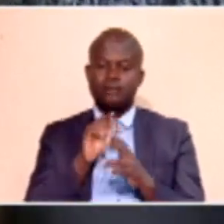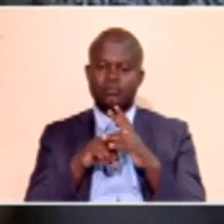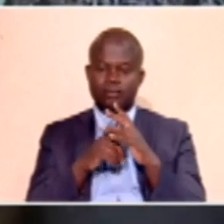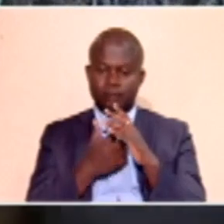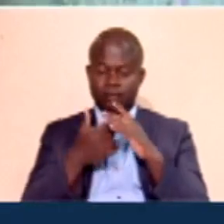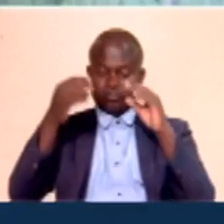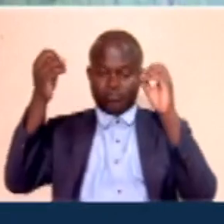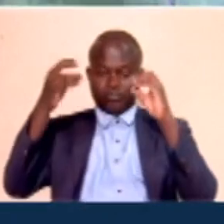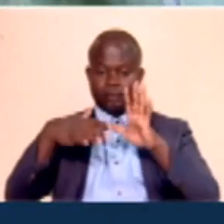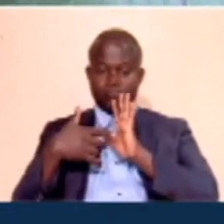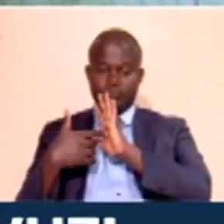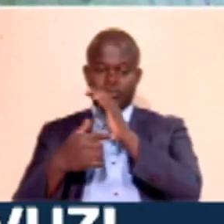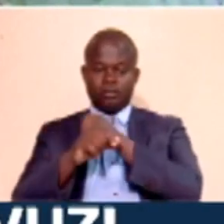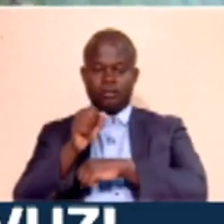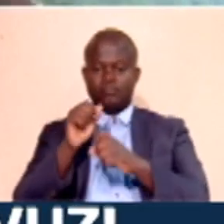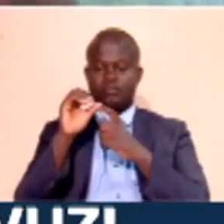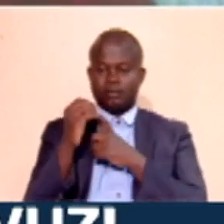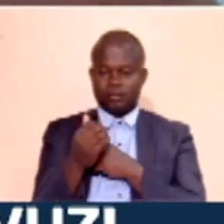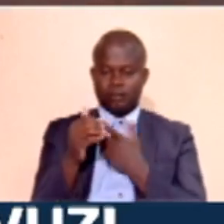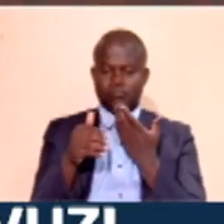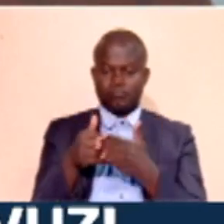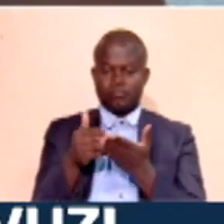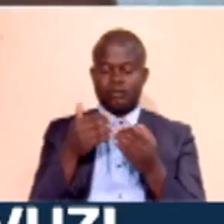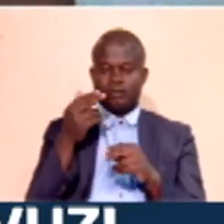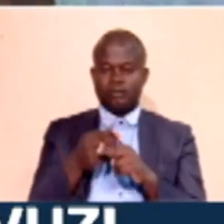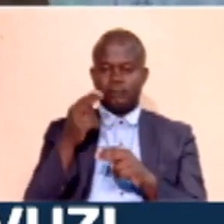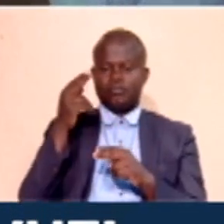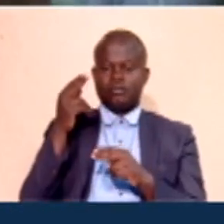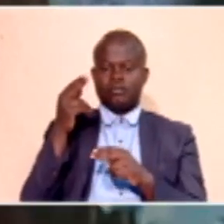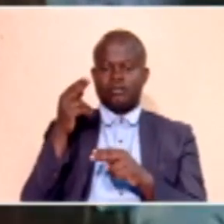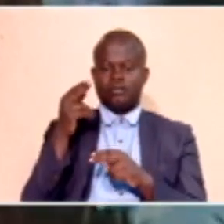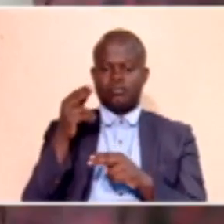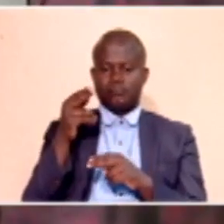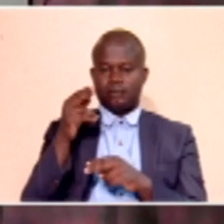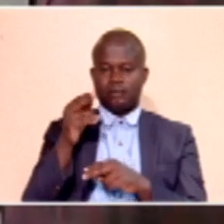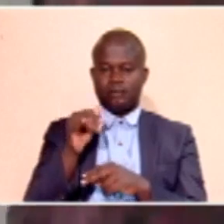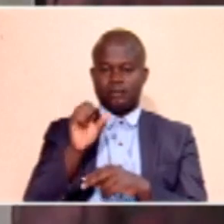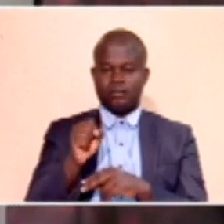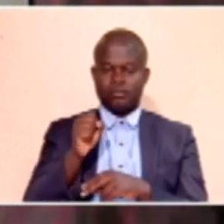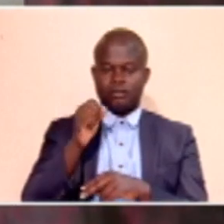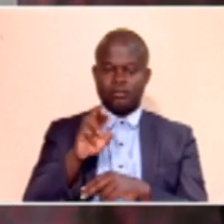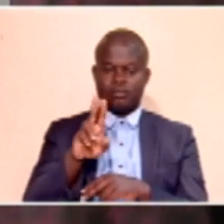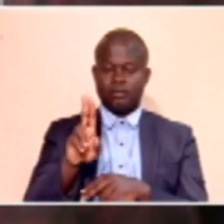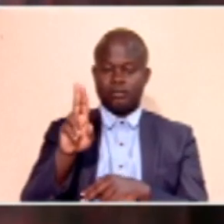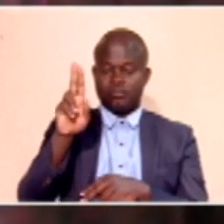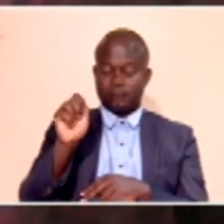hatangijwe ku mugaragaro iserukiramuco ry'ubuhanzi n'ubugeni ryiswe Isariyuti Art Festival.